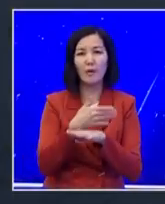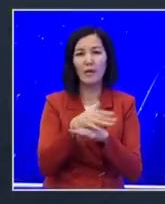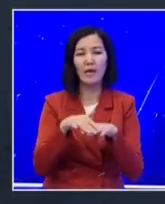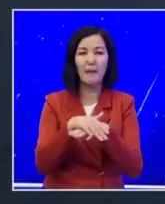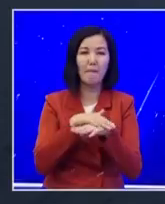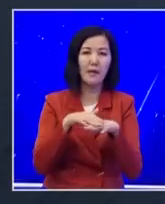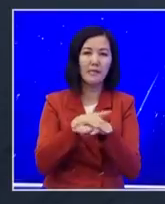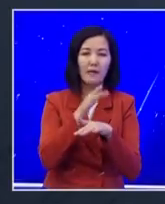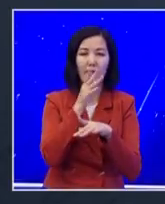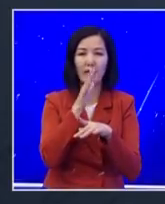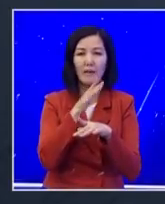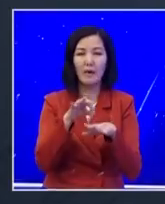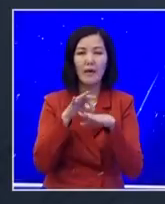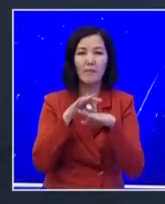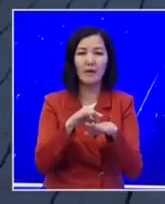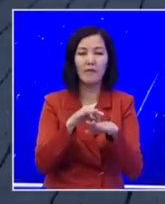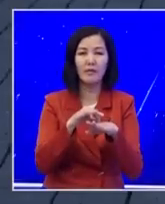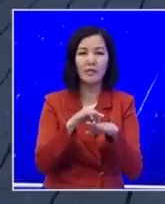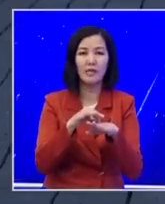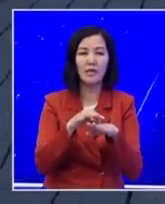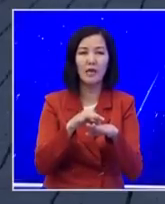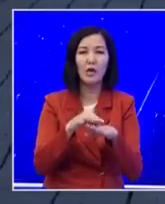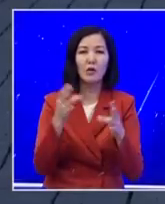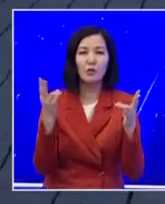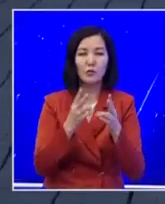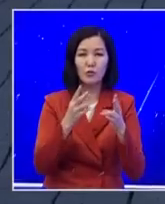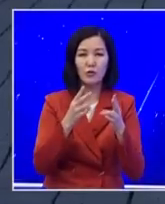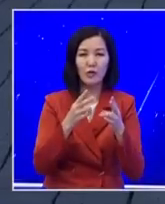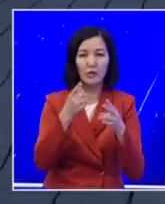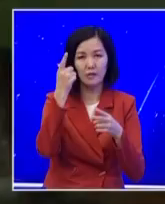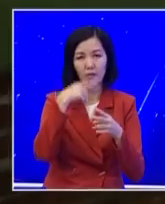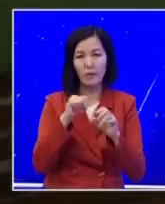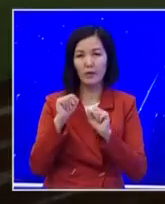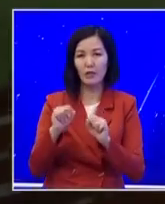массовое времяпровождение, причем пренебрегая средствами индивидуальной защиты.